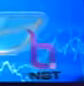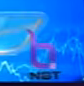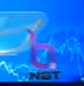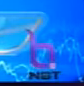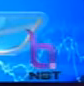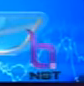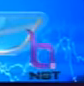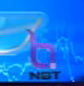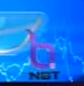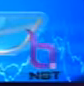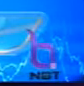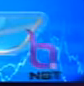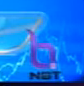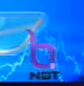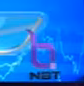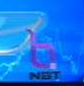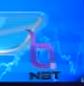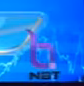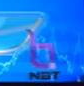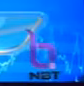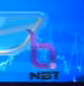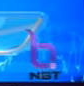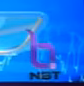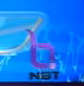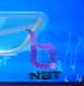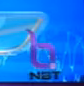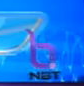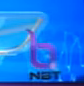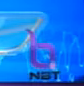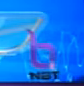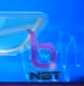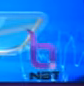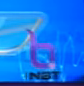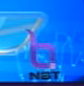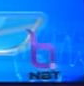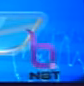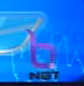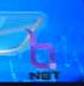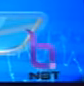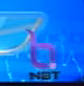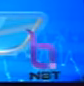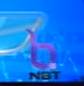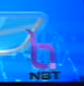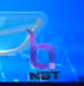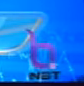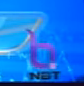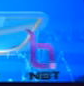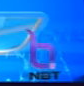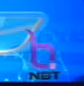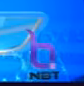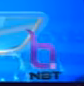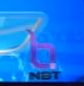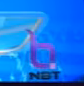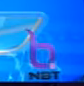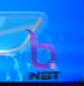น็กซ์ของสหรัฐปรับตัวลงไป55เซนต์นะคะราคาลงมาปิดที่48.62เซนต์ต่อบาร์เรลสำหรับ